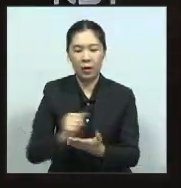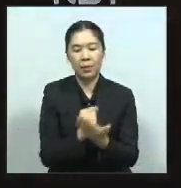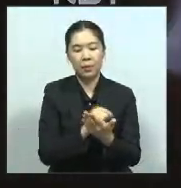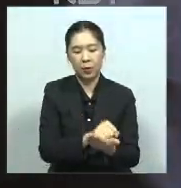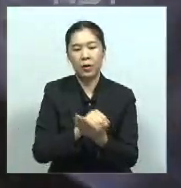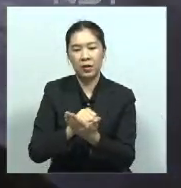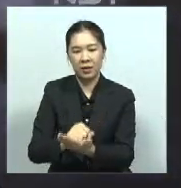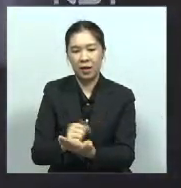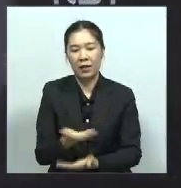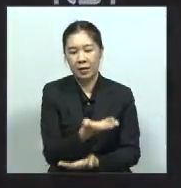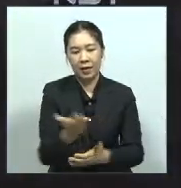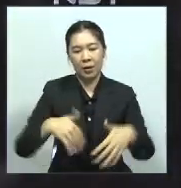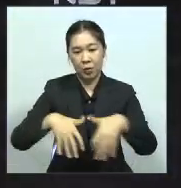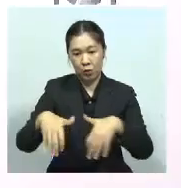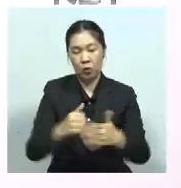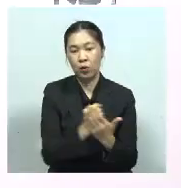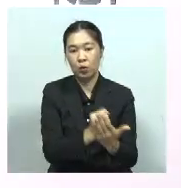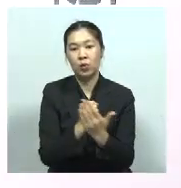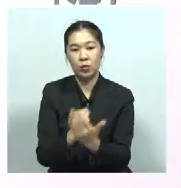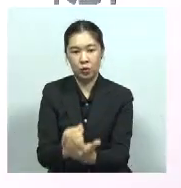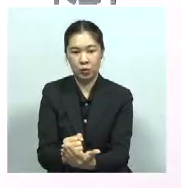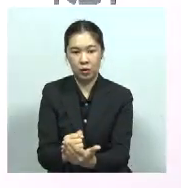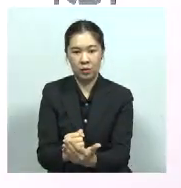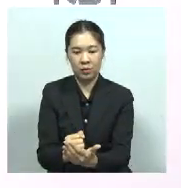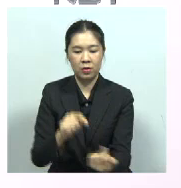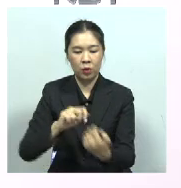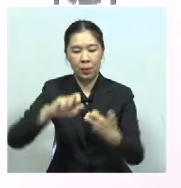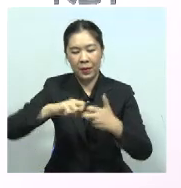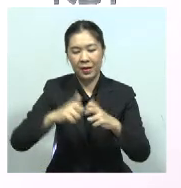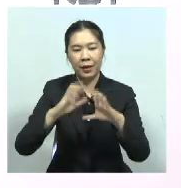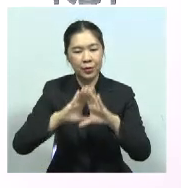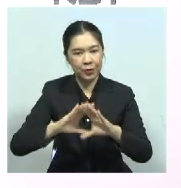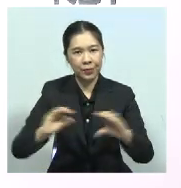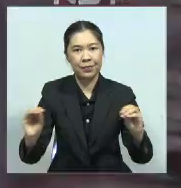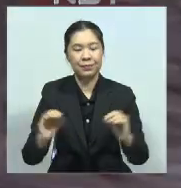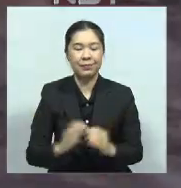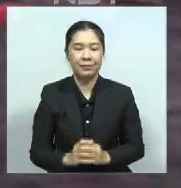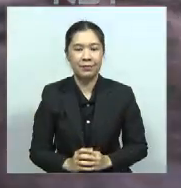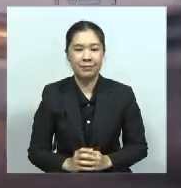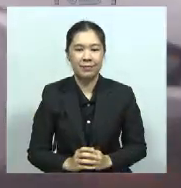สะดวกการเดินทางให้ประชาชนและให้การช่วยเหลือจนกว่าสถานการณ์จะคลี่คลาย